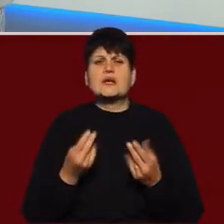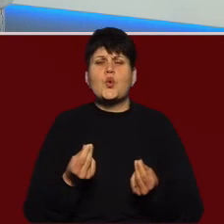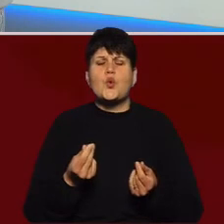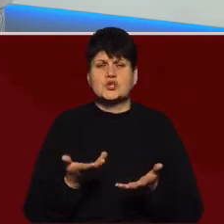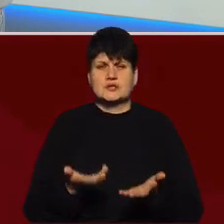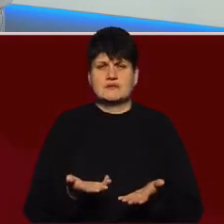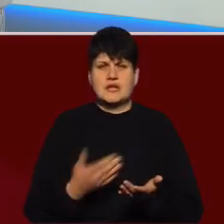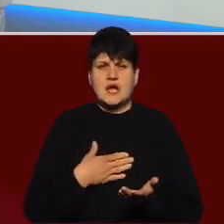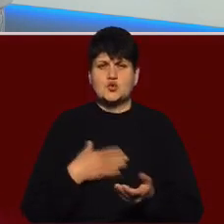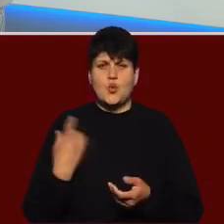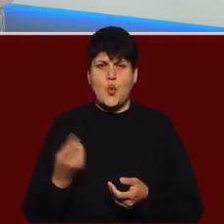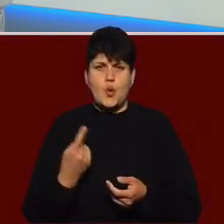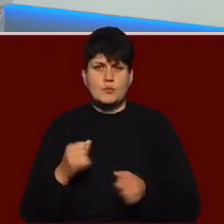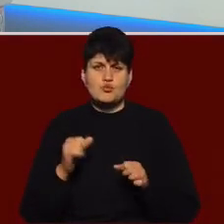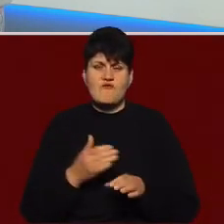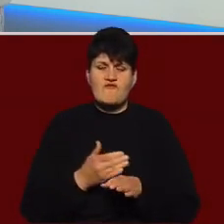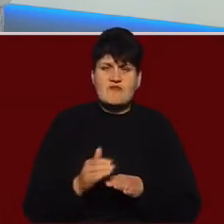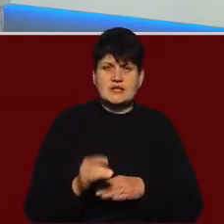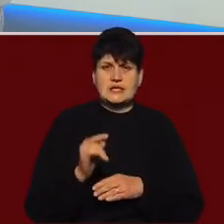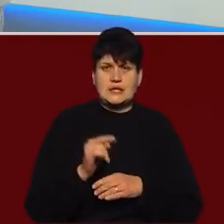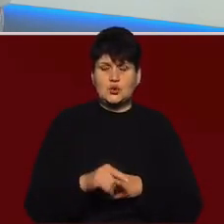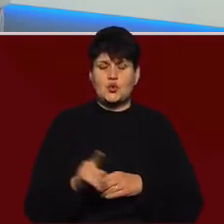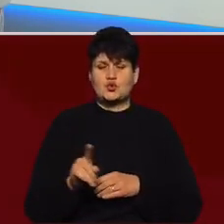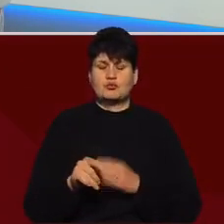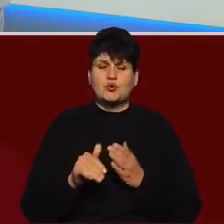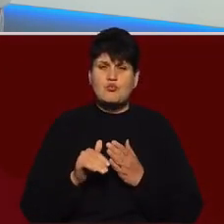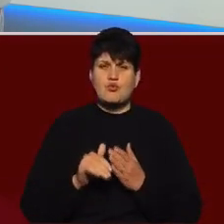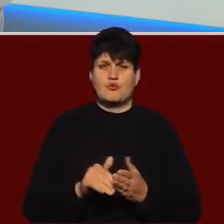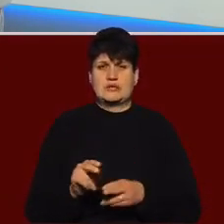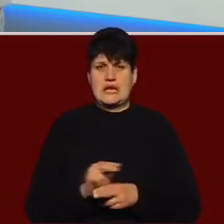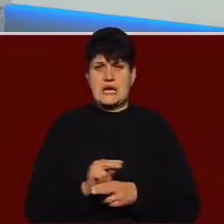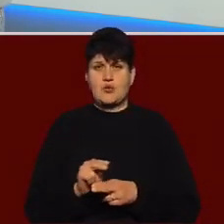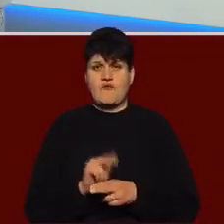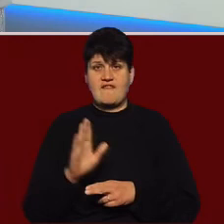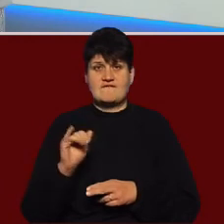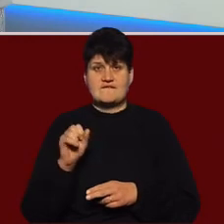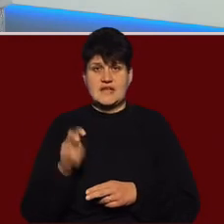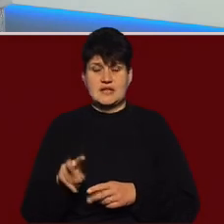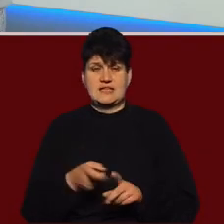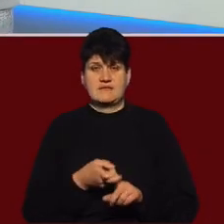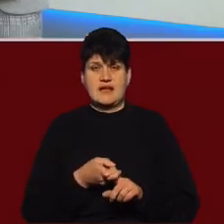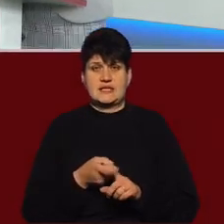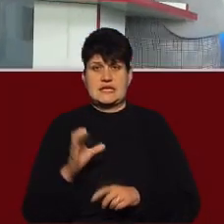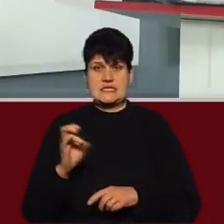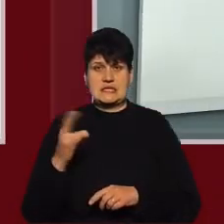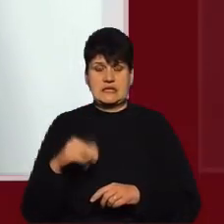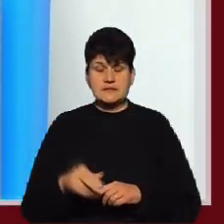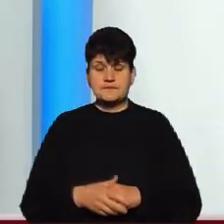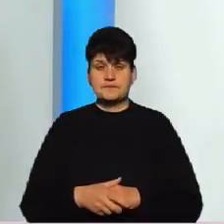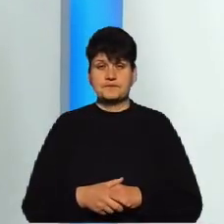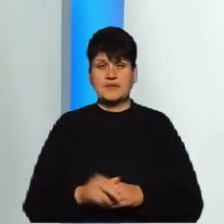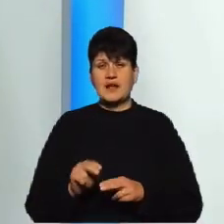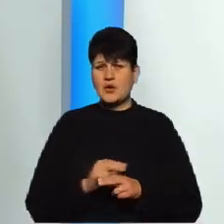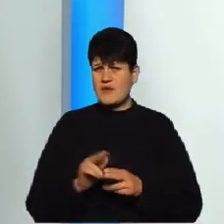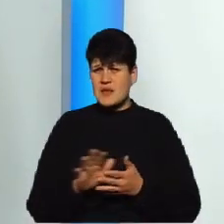нашу область, можливо, виділено для того, щоб допомогти лікуванням людям з ВІЛ-інфекцією та СНІДом? Лікування абсолютно